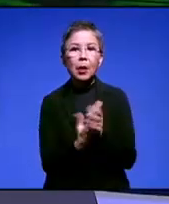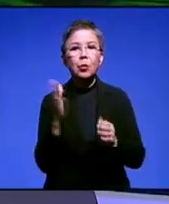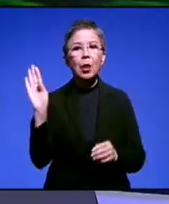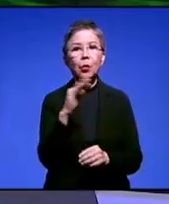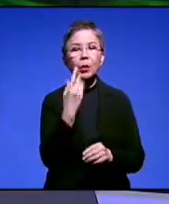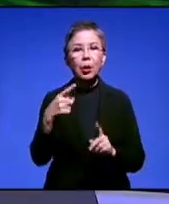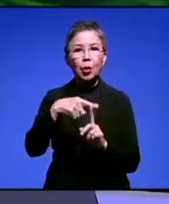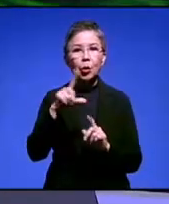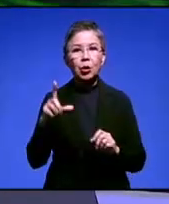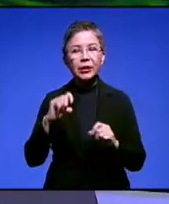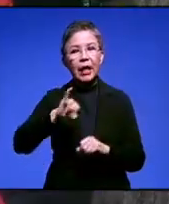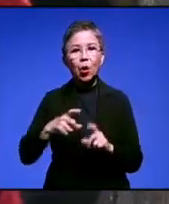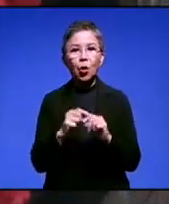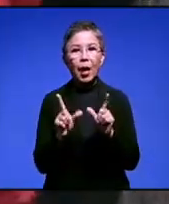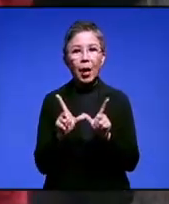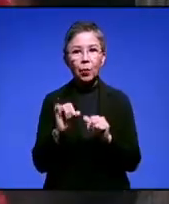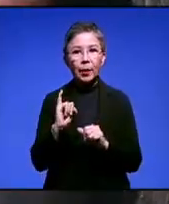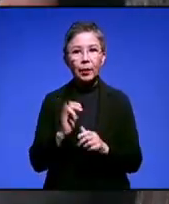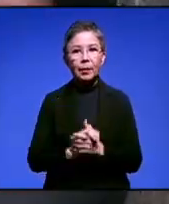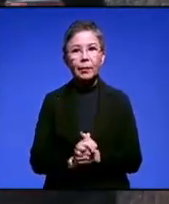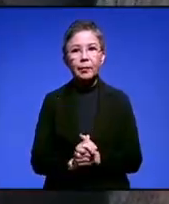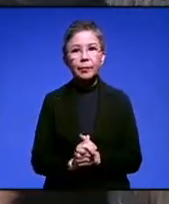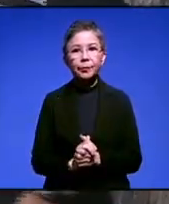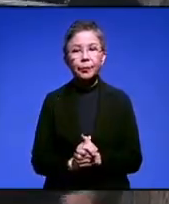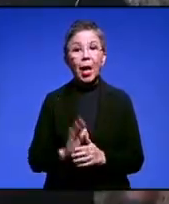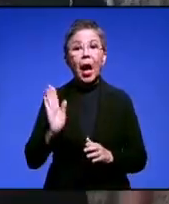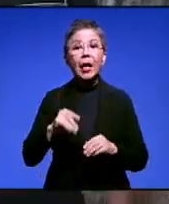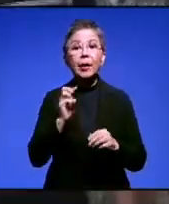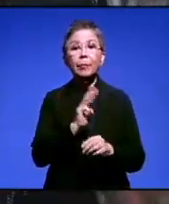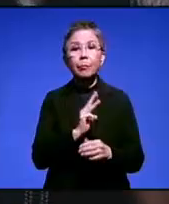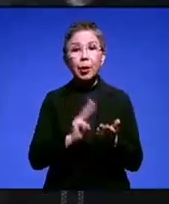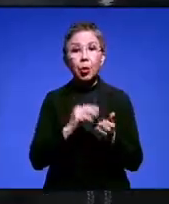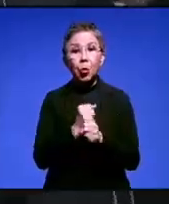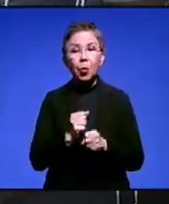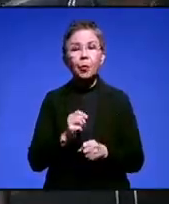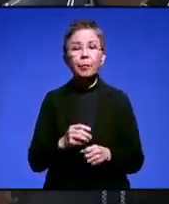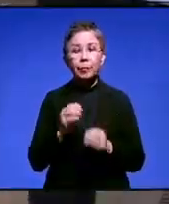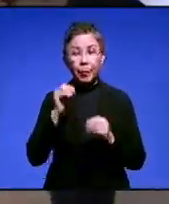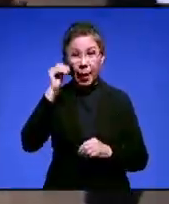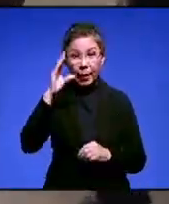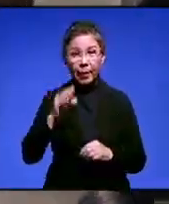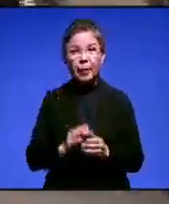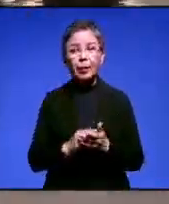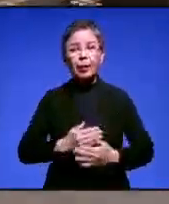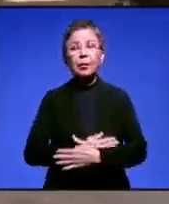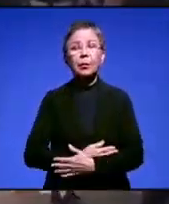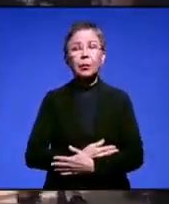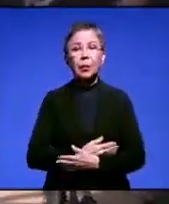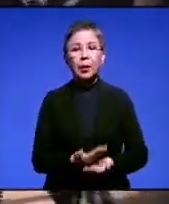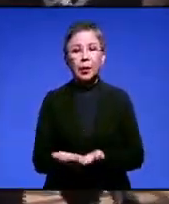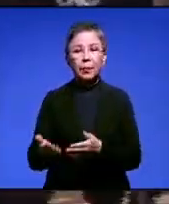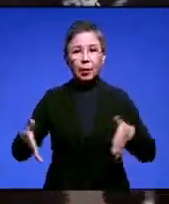di Tol Jagorawi Minggu pagi tadi jenazah wakil Jaksa Agung arminsyah